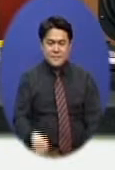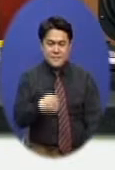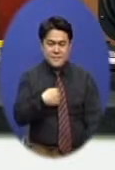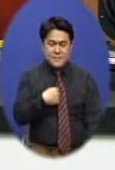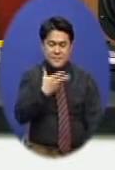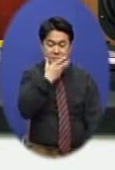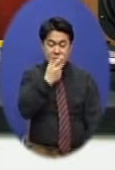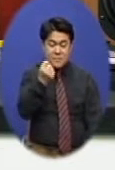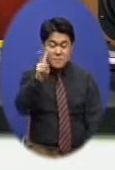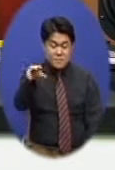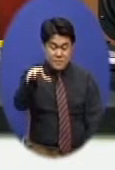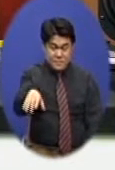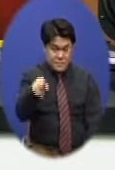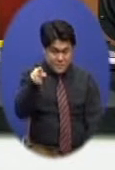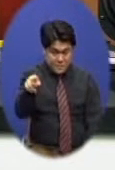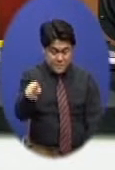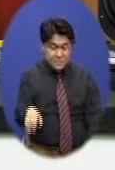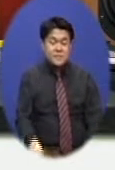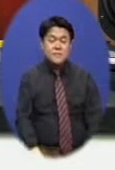내가 복지 TV에